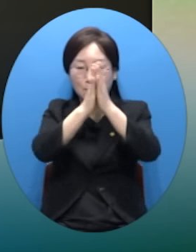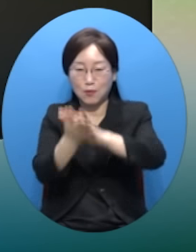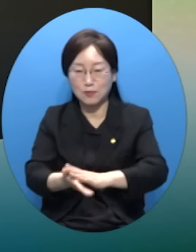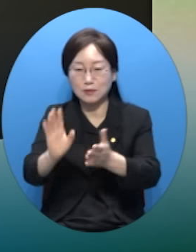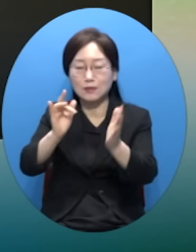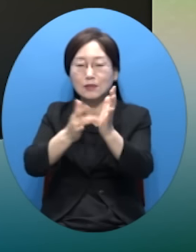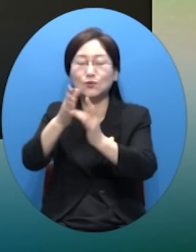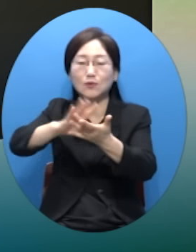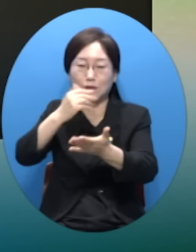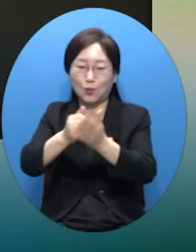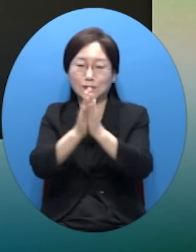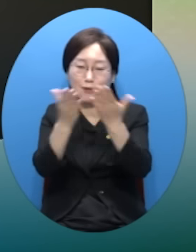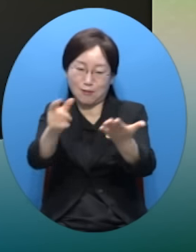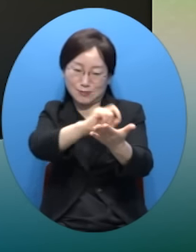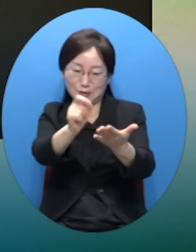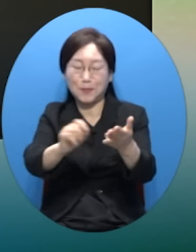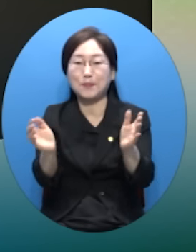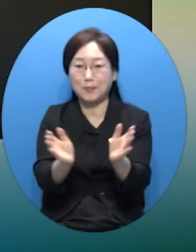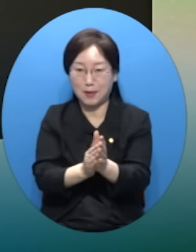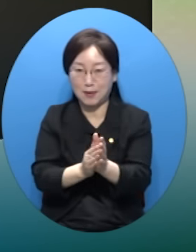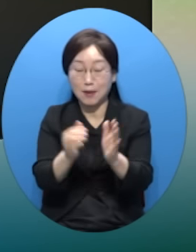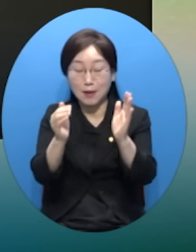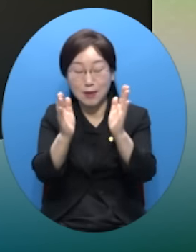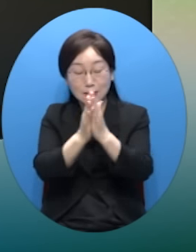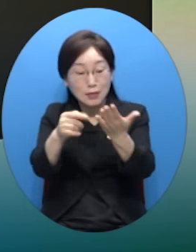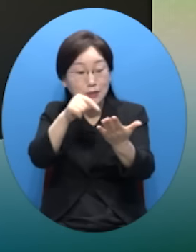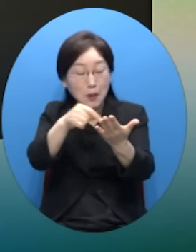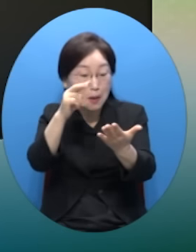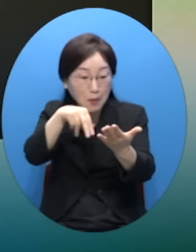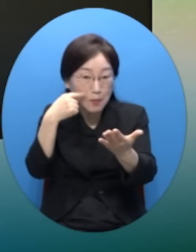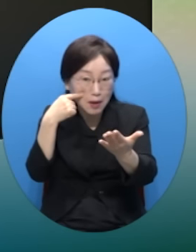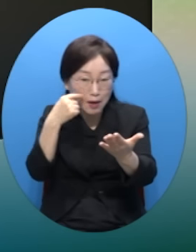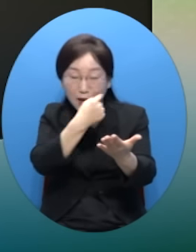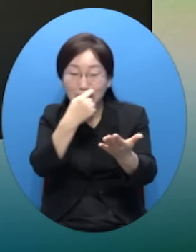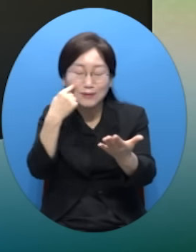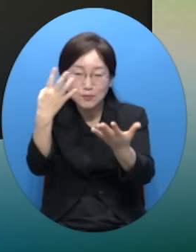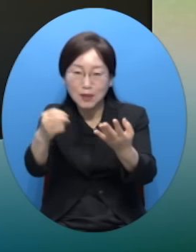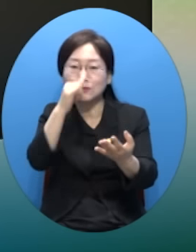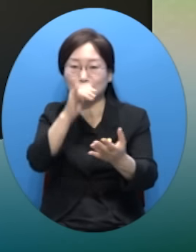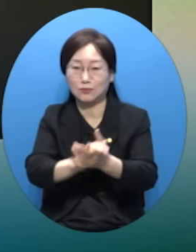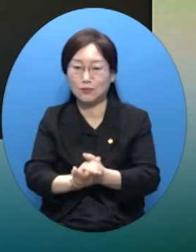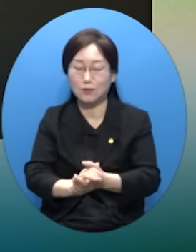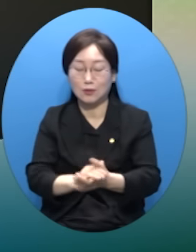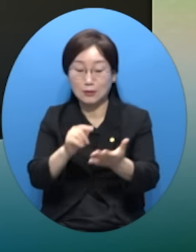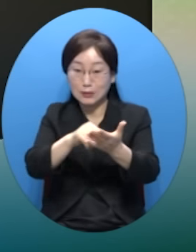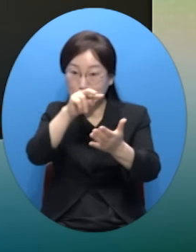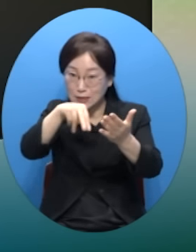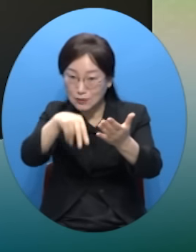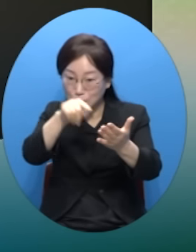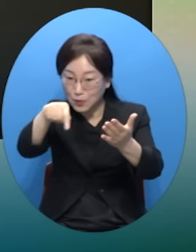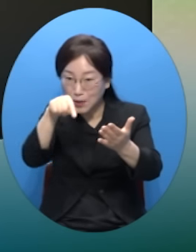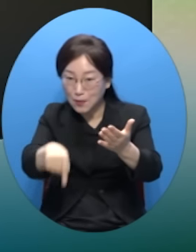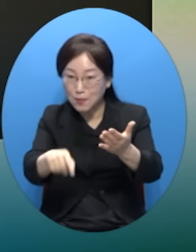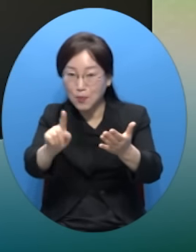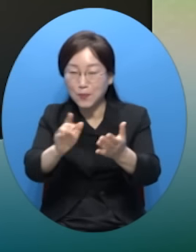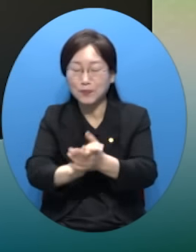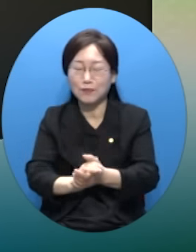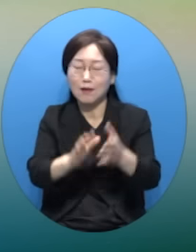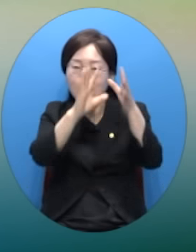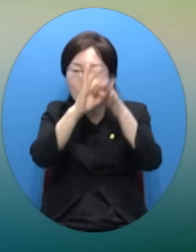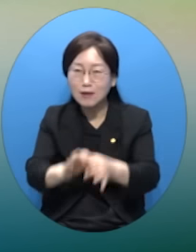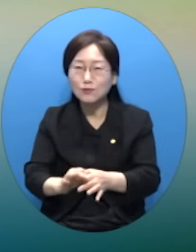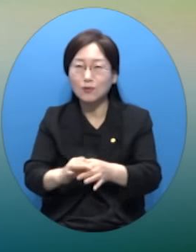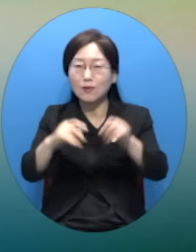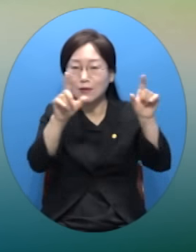전에 내셨습니다. 이 책 속에 그 모든 간증이 다 담겨 있습니다. 그 책에서 이러한 고백이 나옵니다. 끊임없이 벌어지는 제